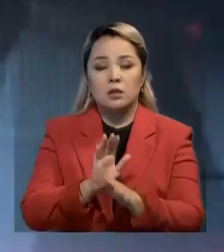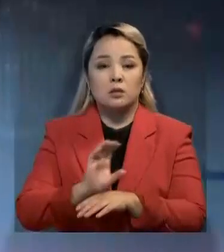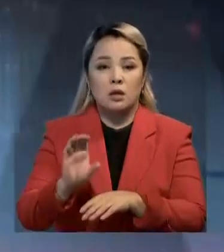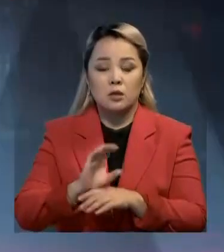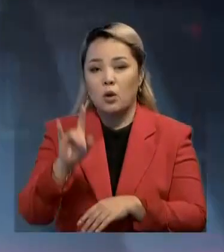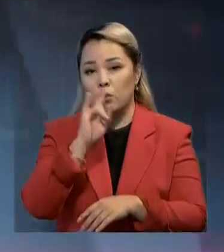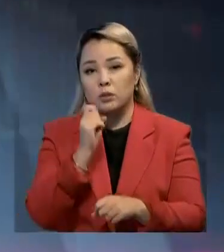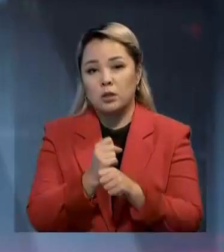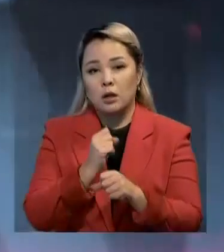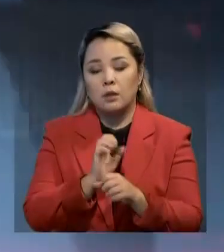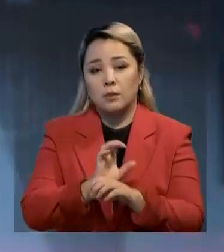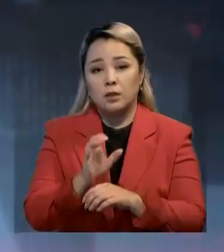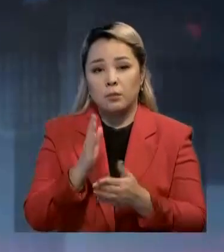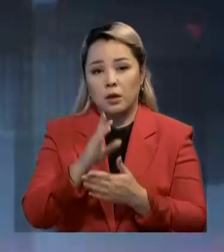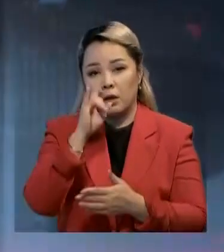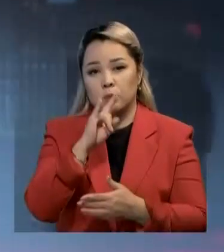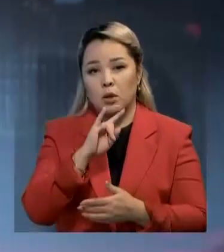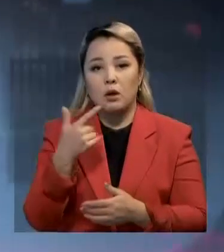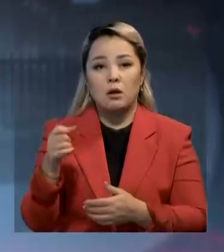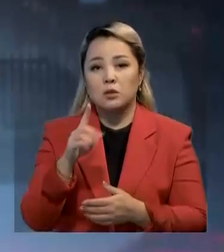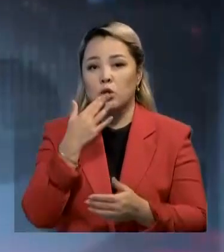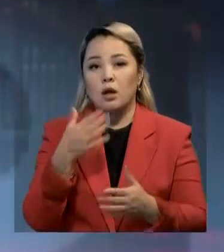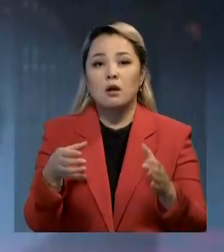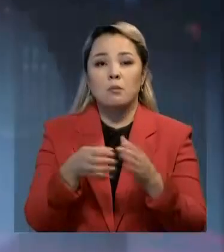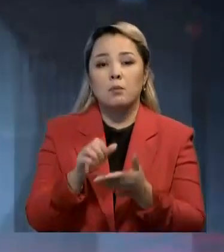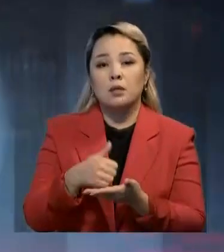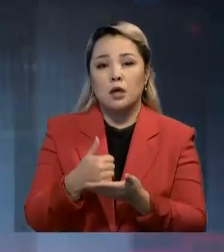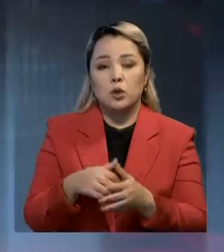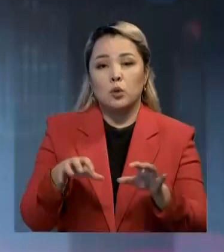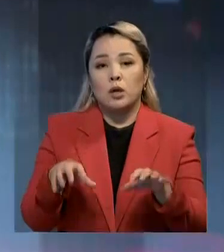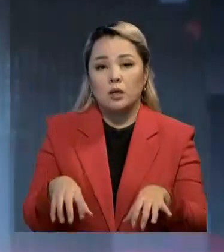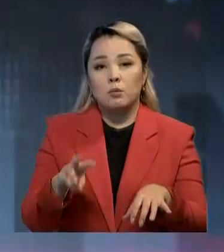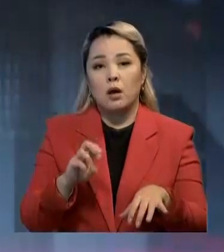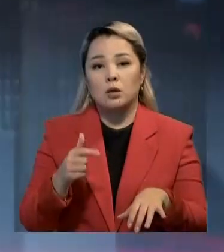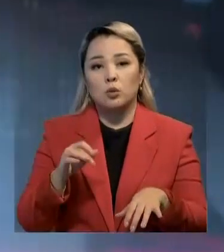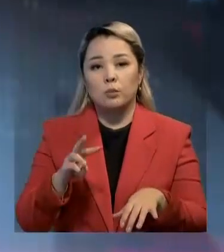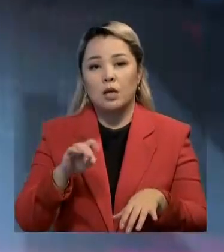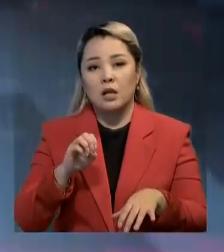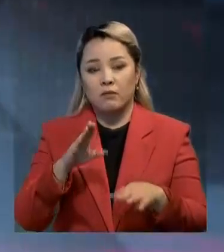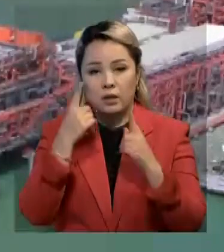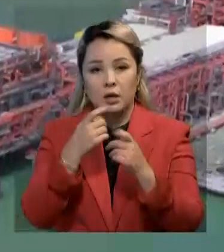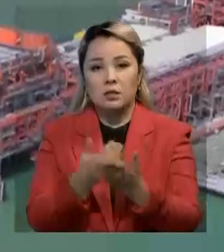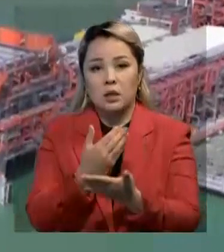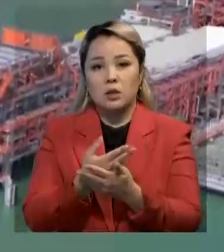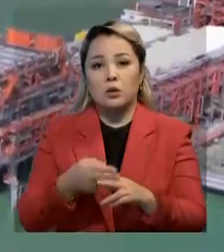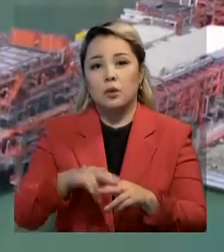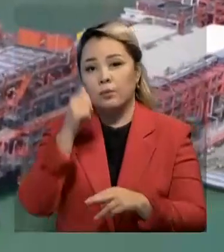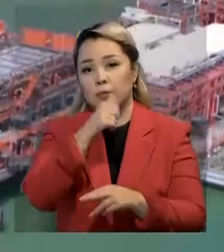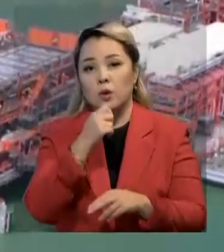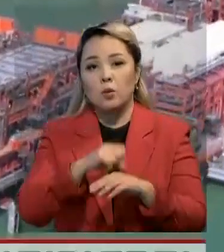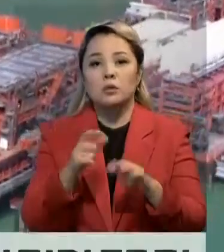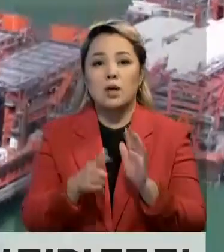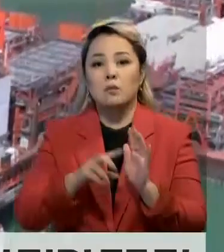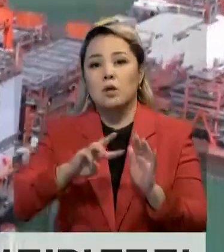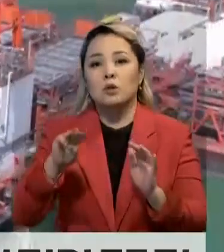мемлекет басшысының қабылдауында болған Қазмұнайгаз ұлттық компаниясының басқарма төрағасы Мағзұм Мырзағалиев айтты. Биыл Қазақстанда